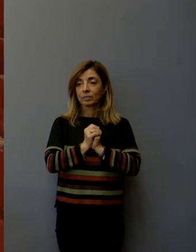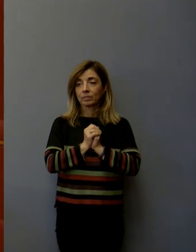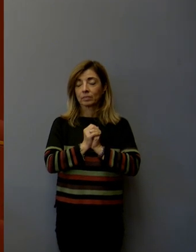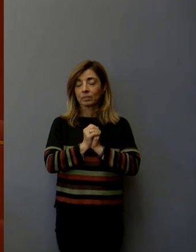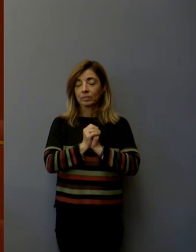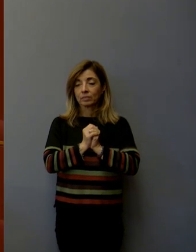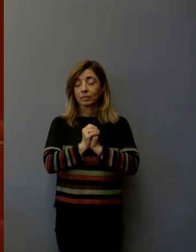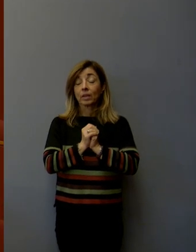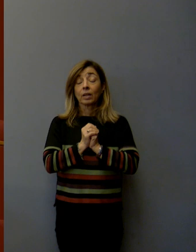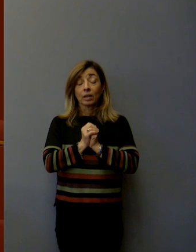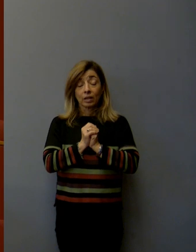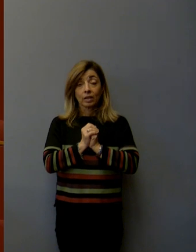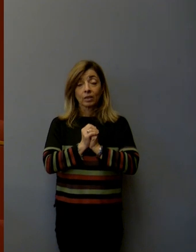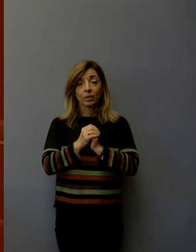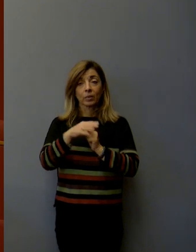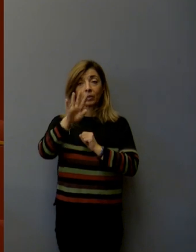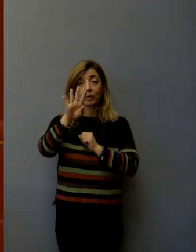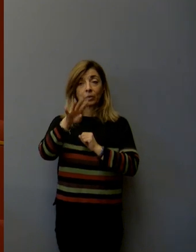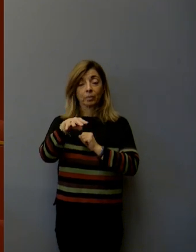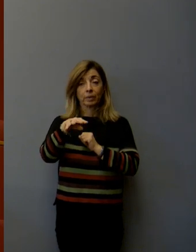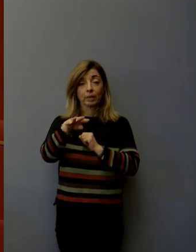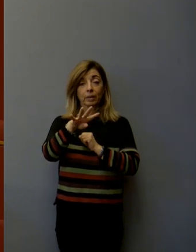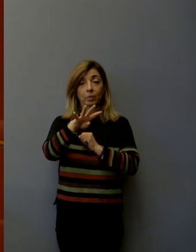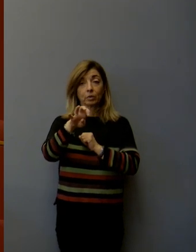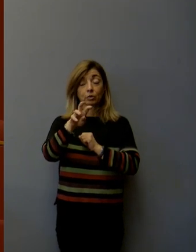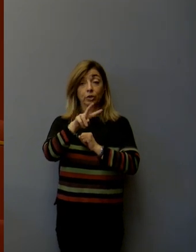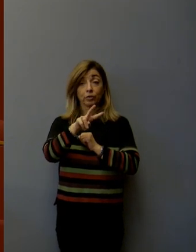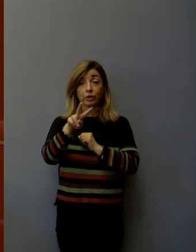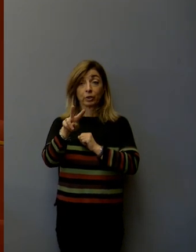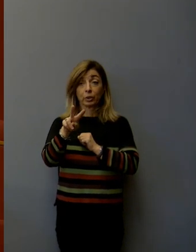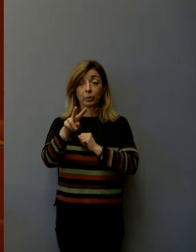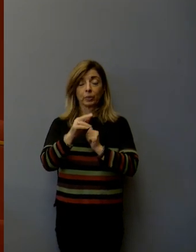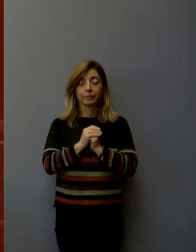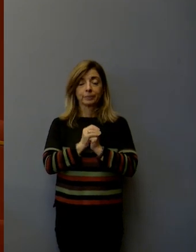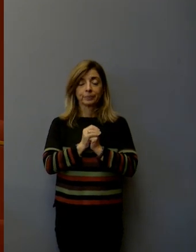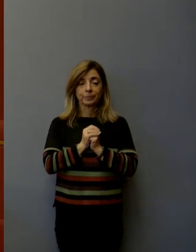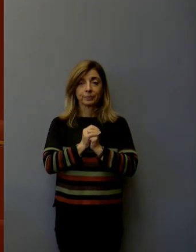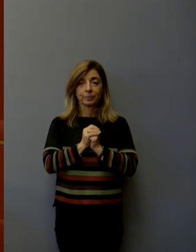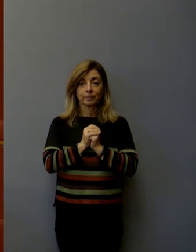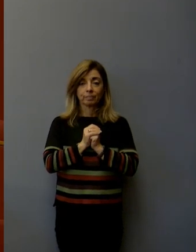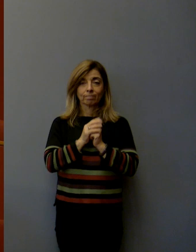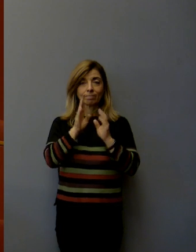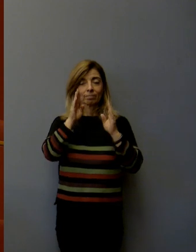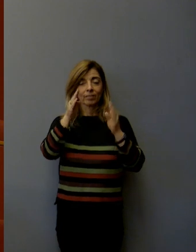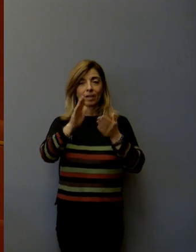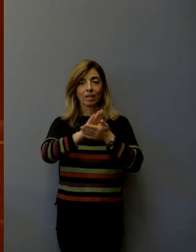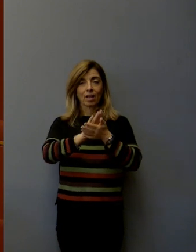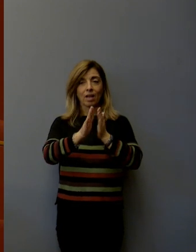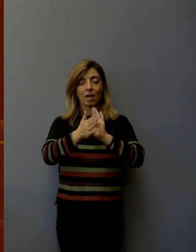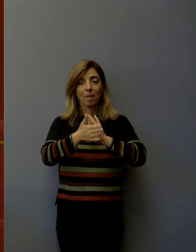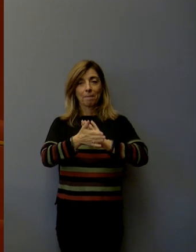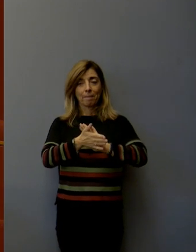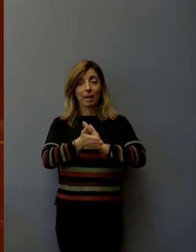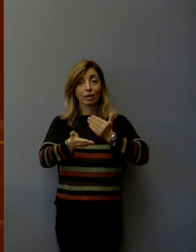Allora il 4.4422 riguarda il i patti di collaborazione Intanto